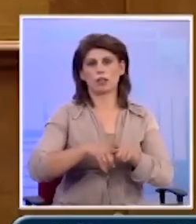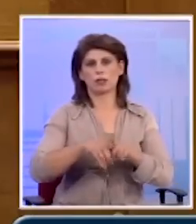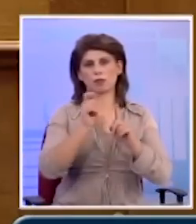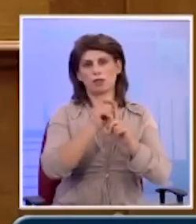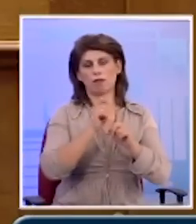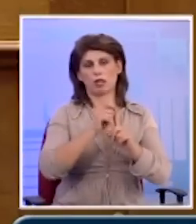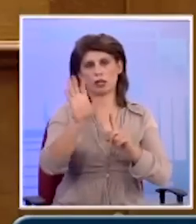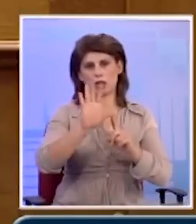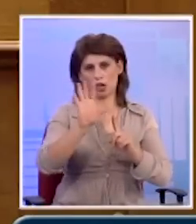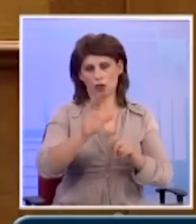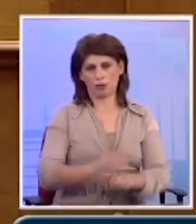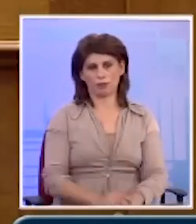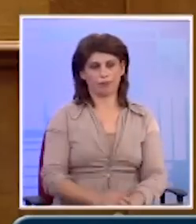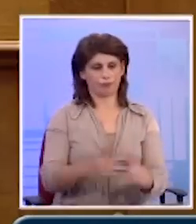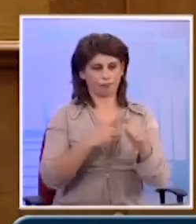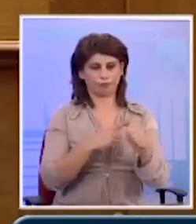τηλεόραση. Δεύτερον,